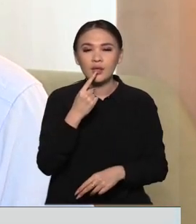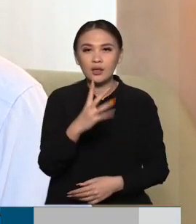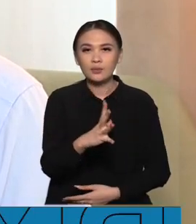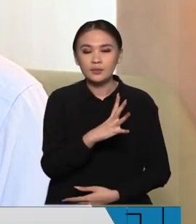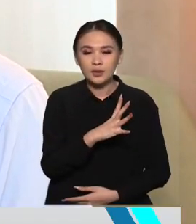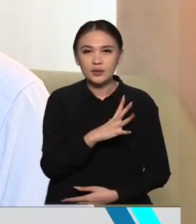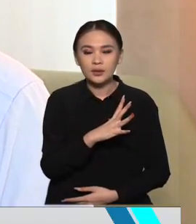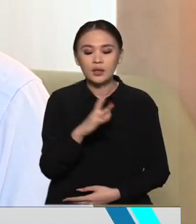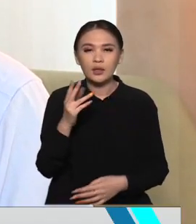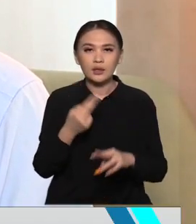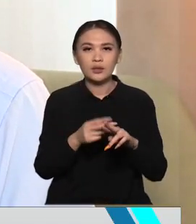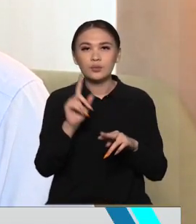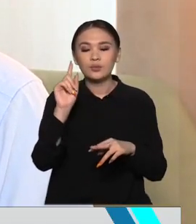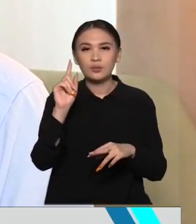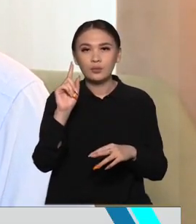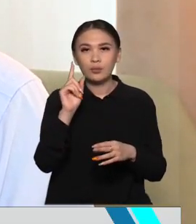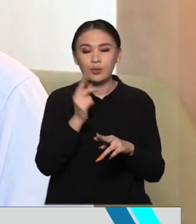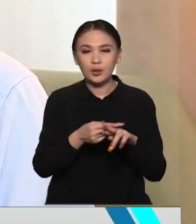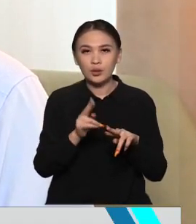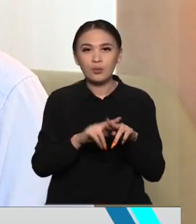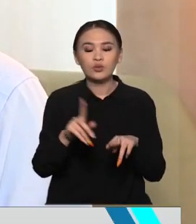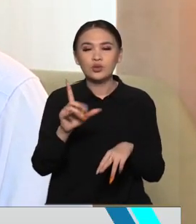Язык, потому что